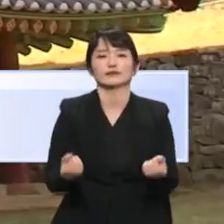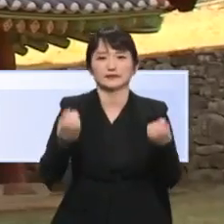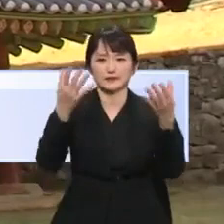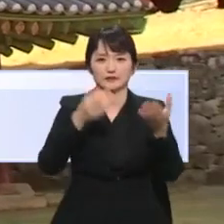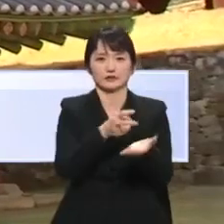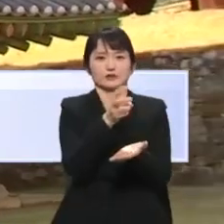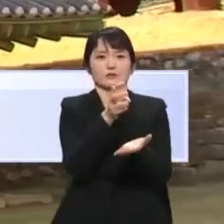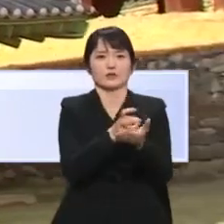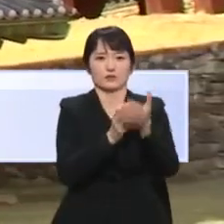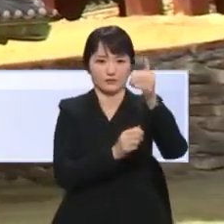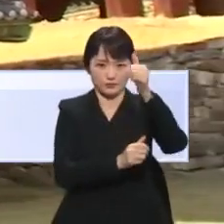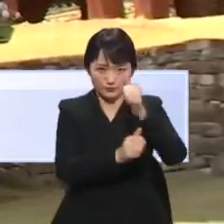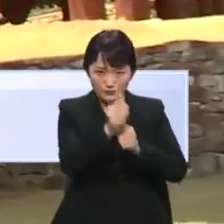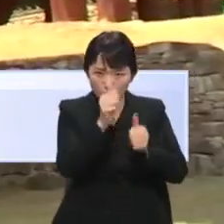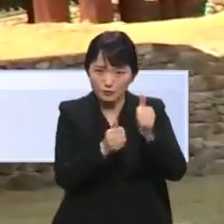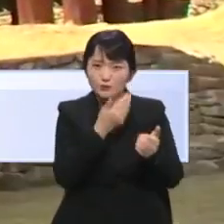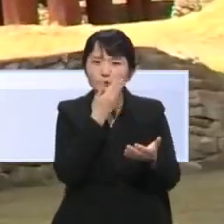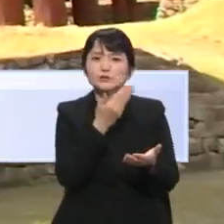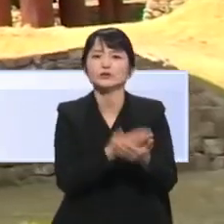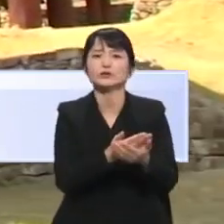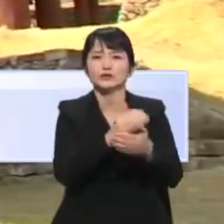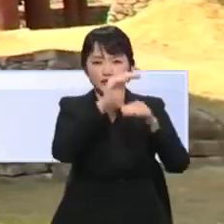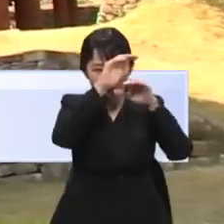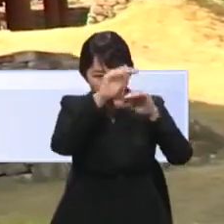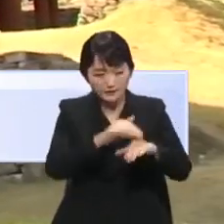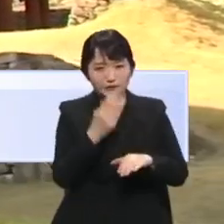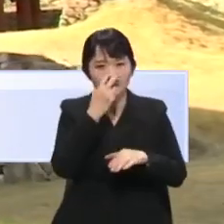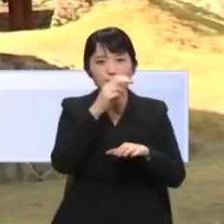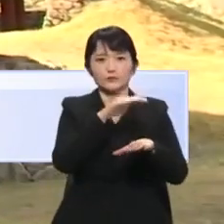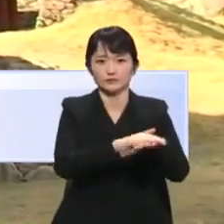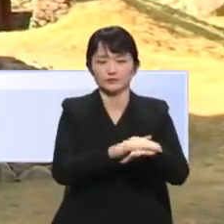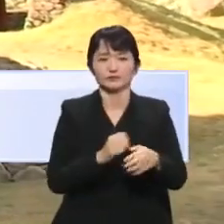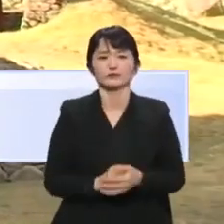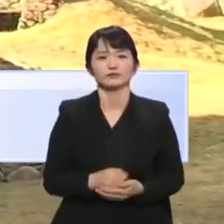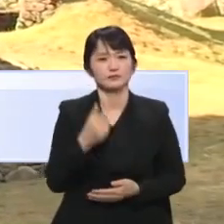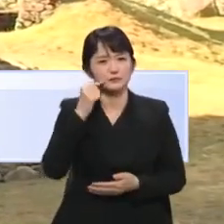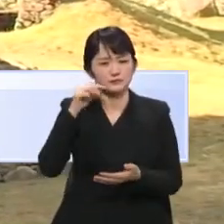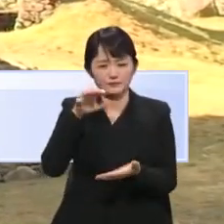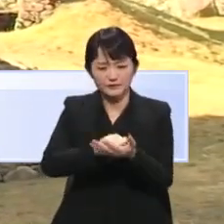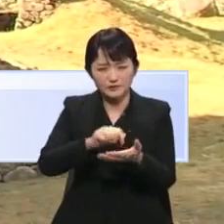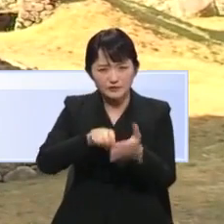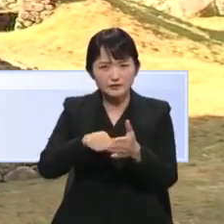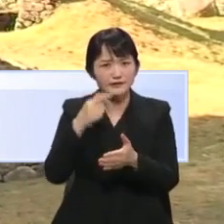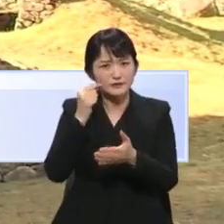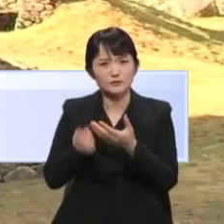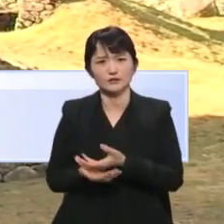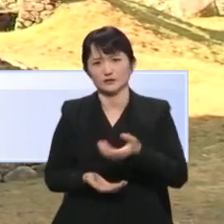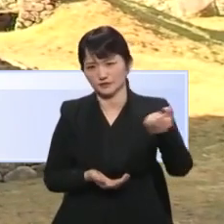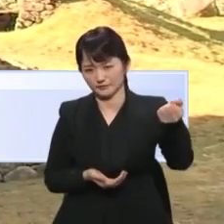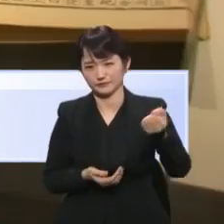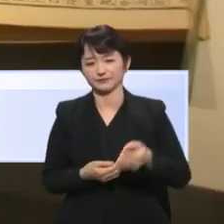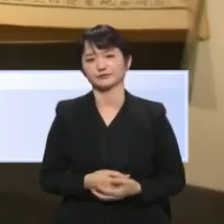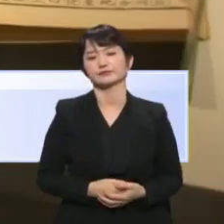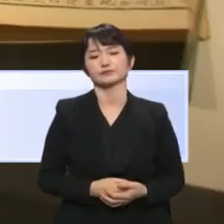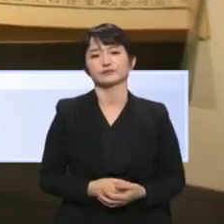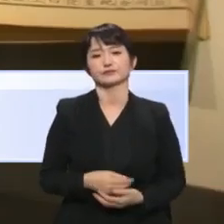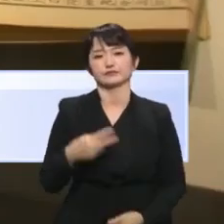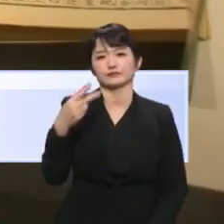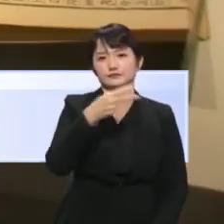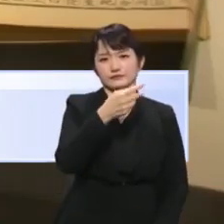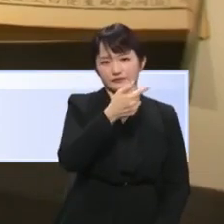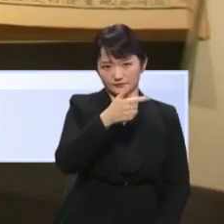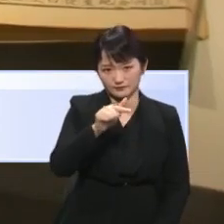등과 같은 주요한 기록물을 보관해 왔는데요. 일제강점기에 일본으로 반출됐었죠. 네, 이후에